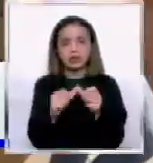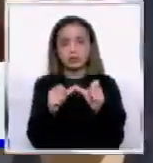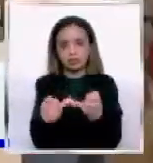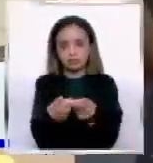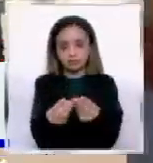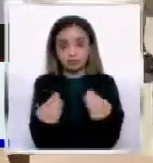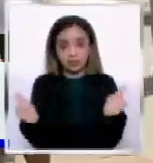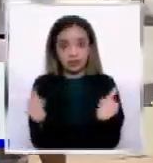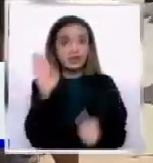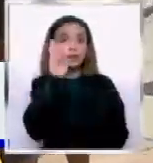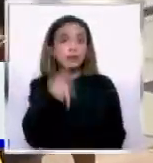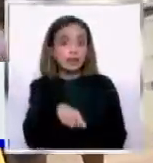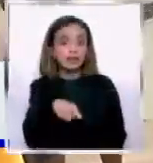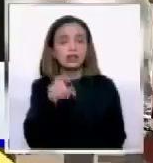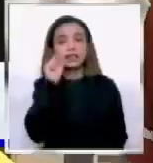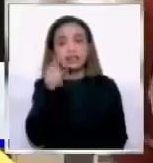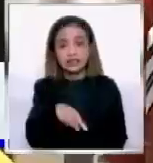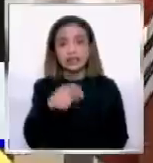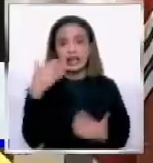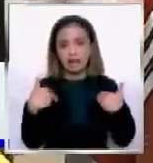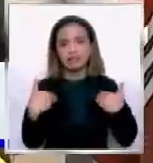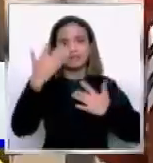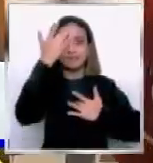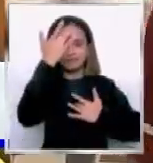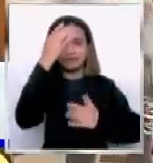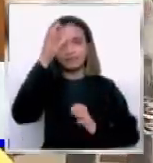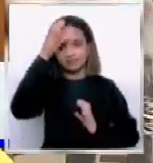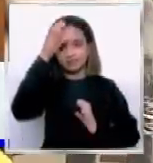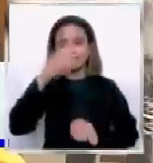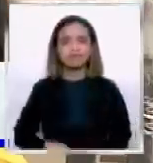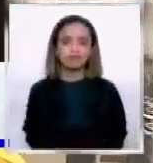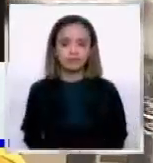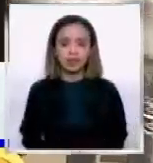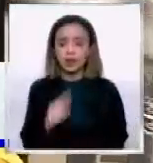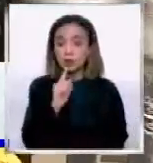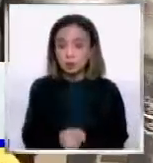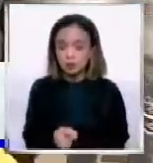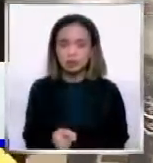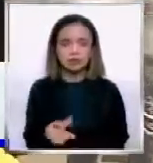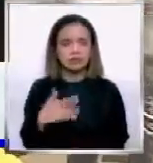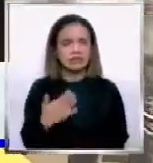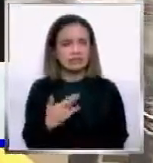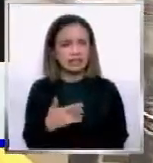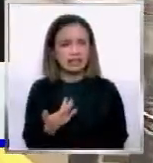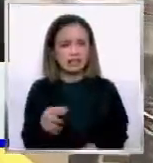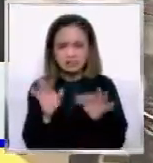cancer. Pag wala kang pinagdaanan, di mo marirealize yung halaga ng buhay.